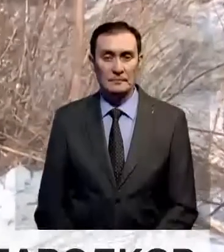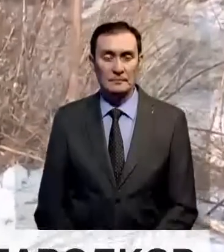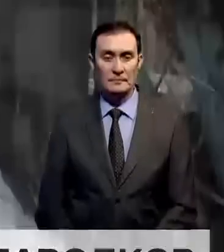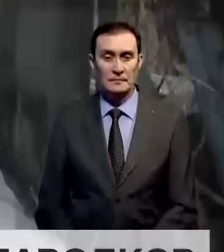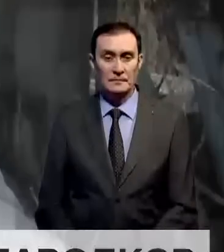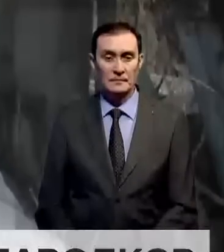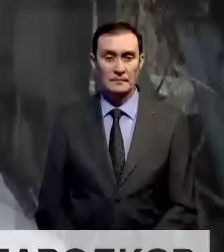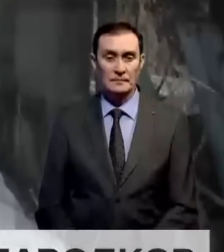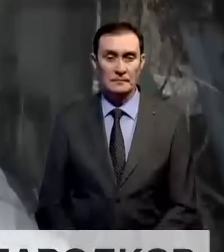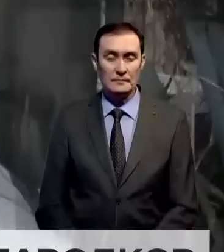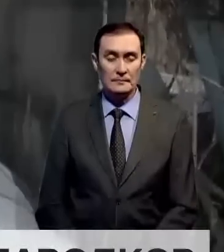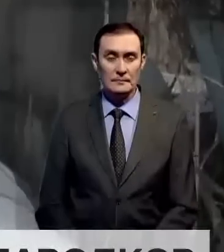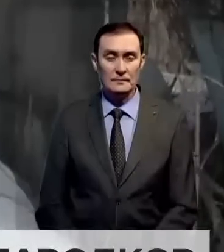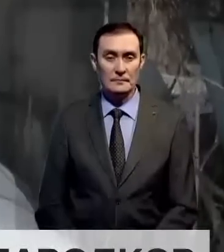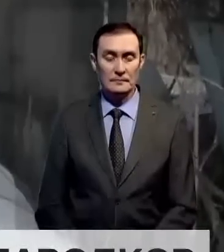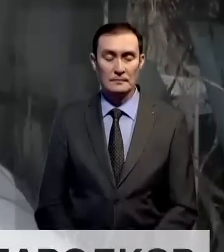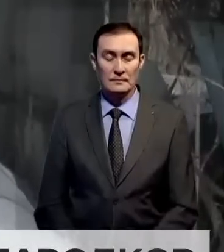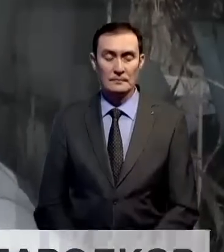Усть-Каменогорск, Хабар-24.